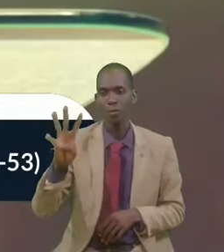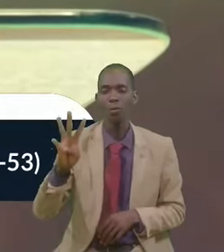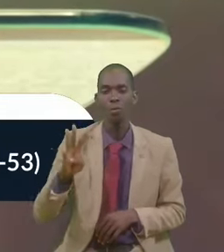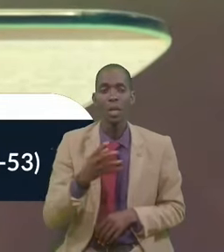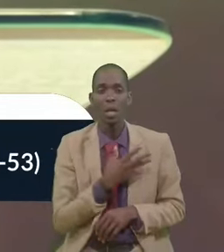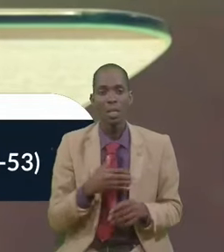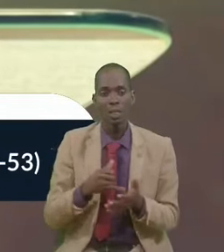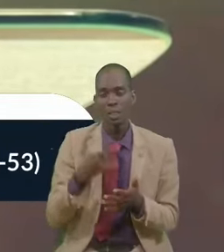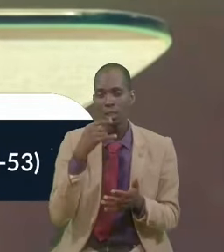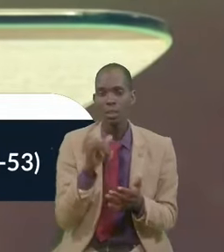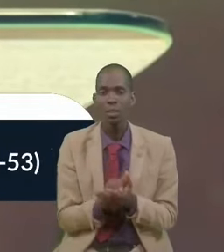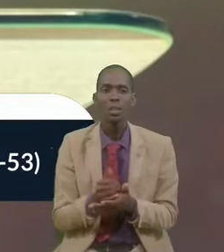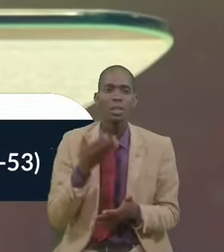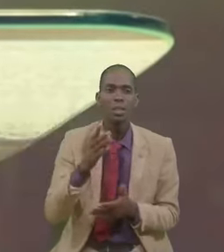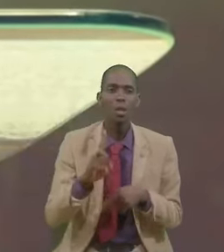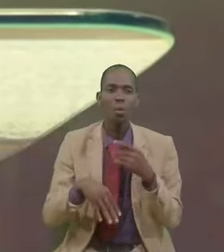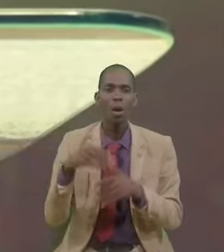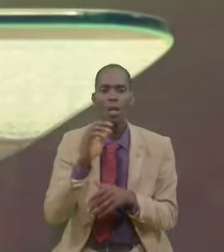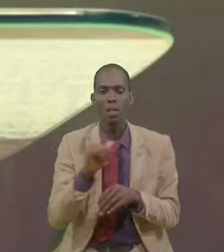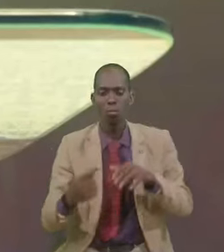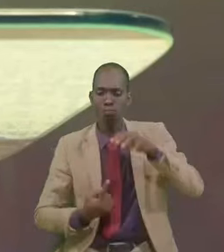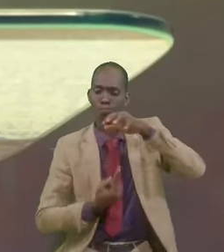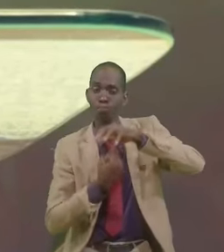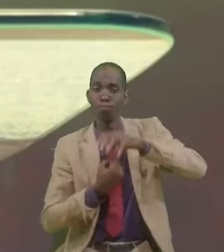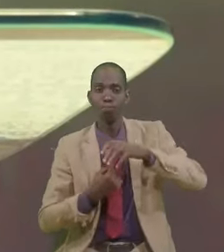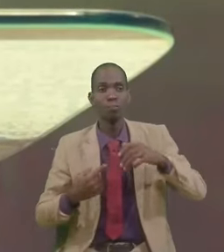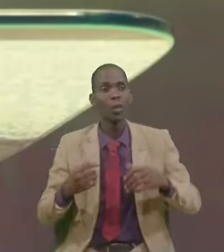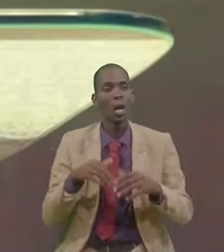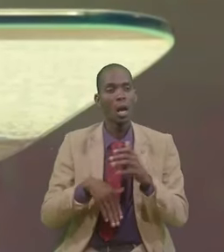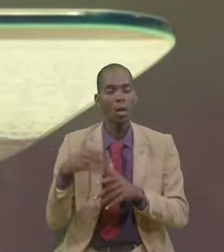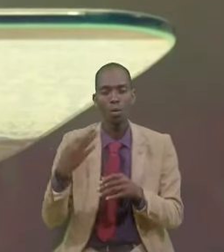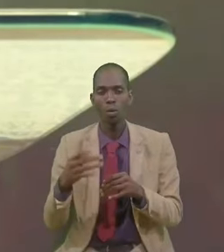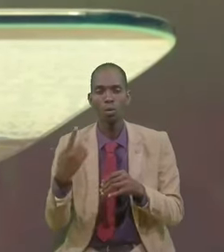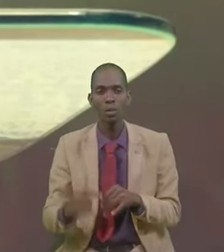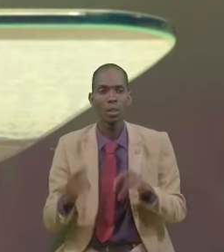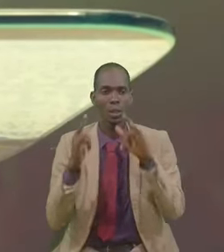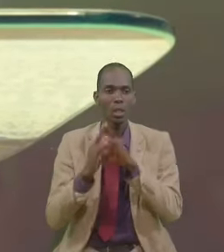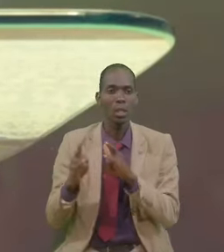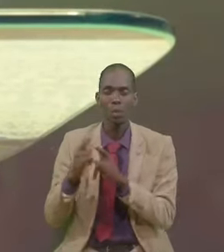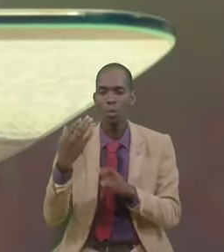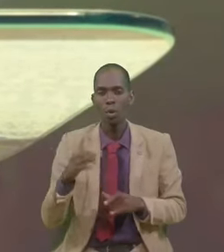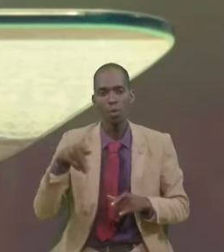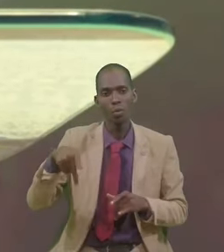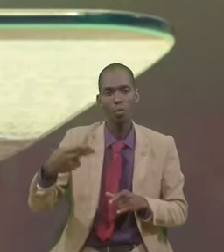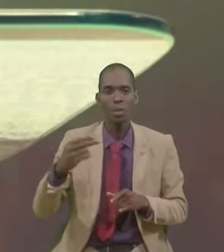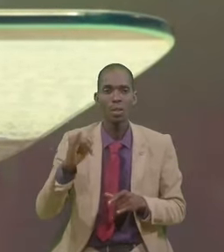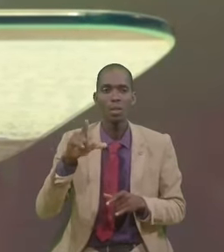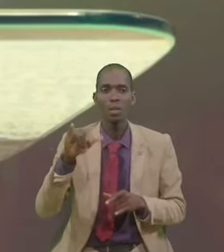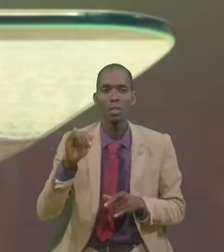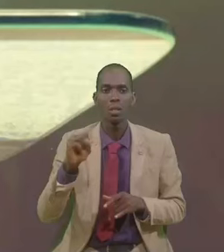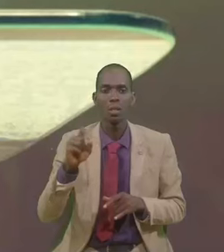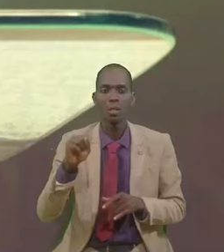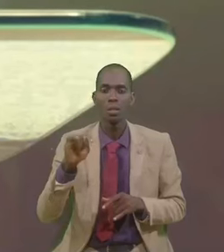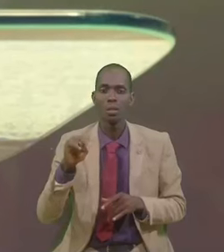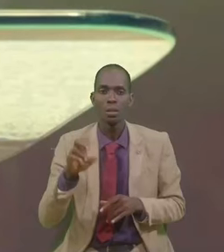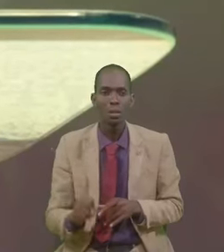verset 4. Un homme sortit alors du camp des Philistins et s'avança entre les deux armées. Il